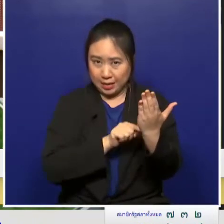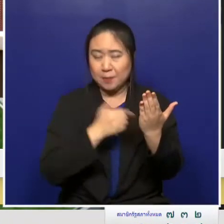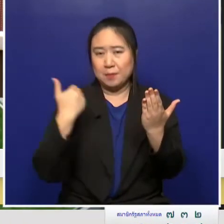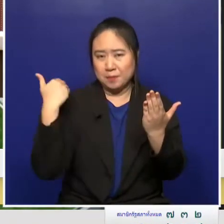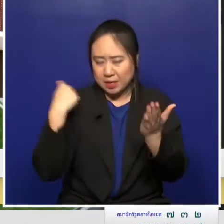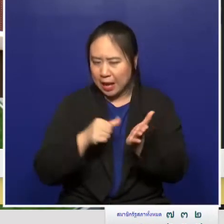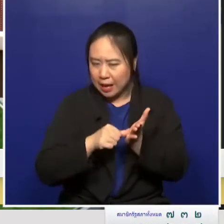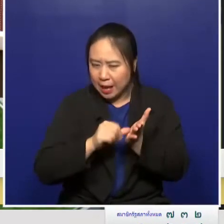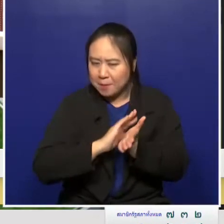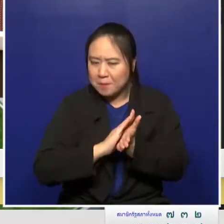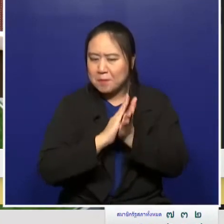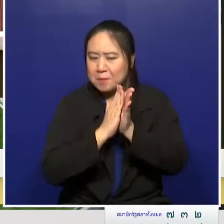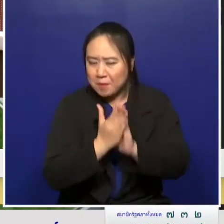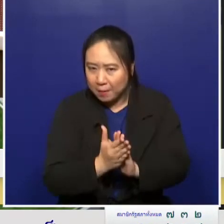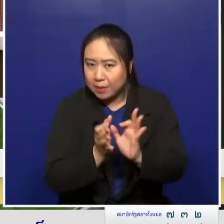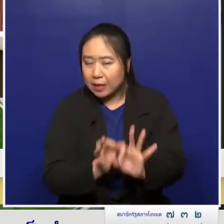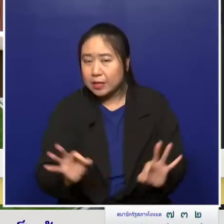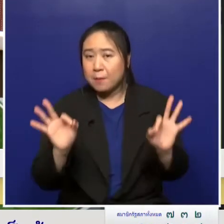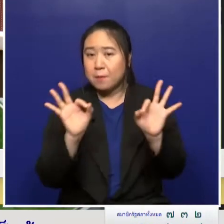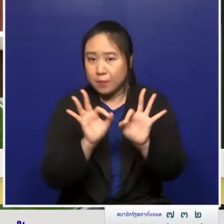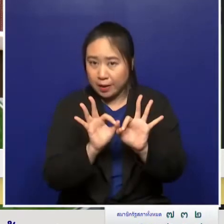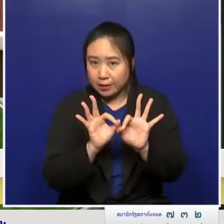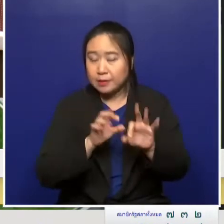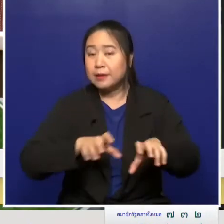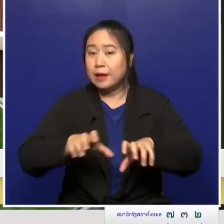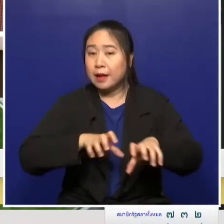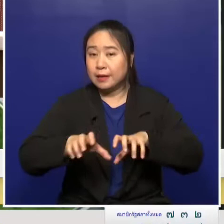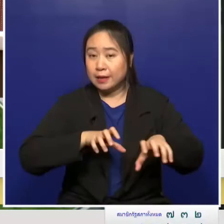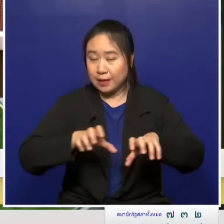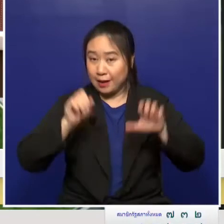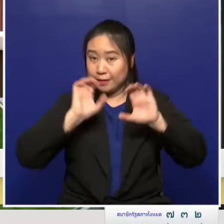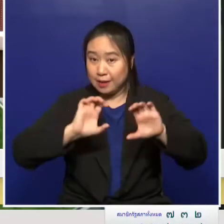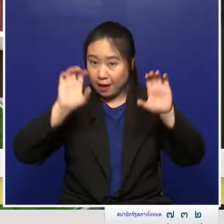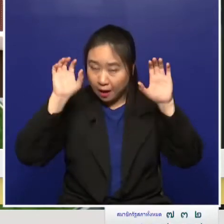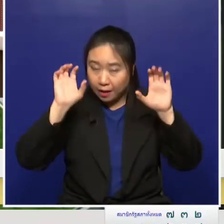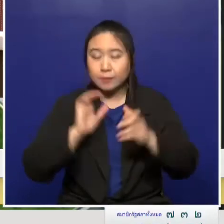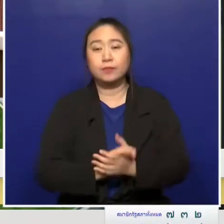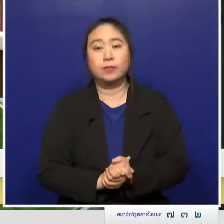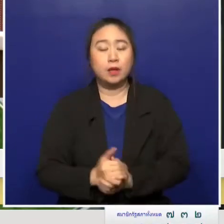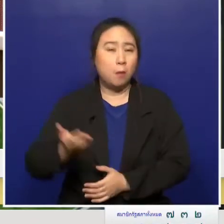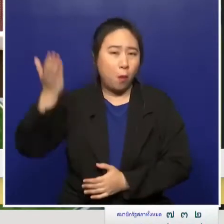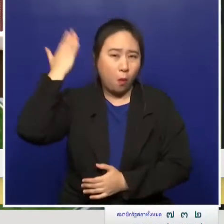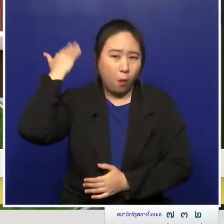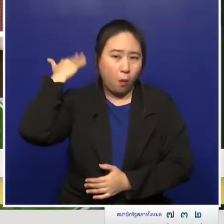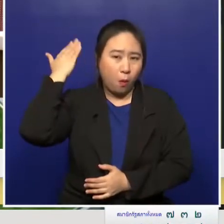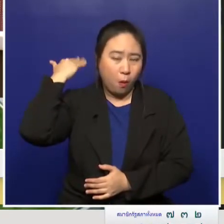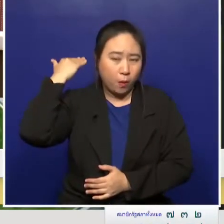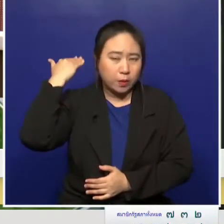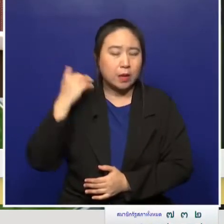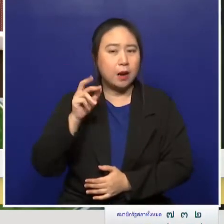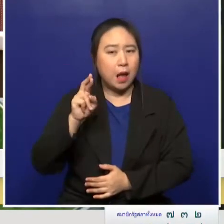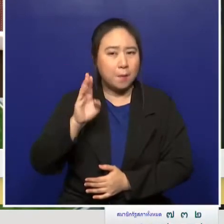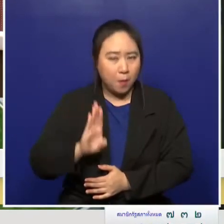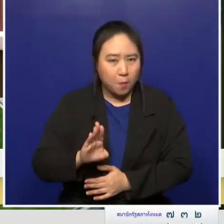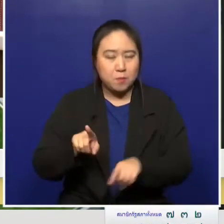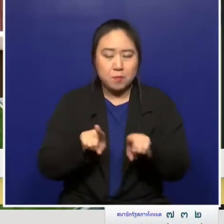ญในการบริหารราชการแผ่นดินเปลี่ยนจากระบบที่เรียกว่าจตุส